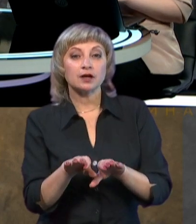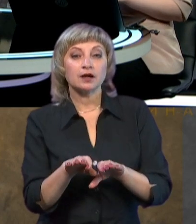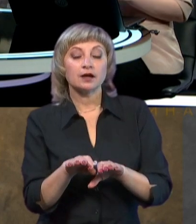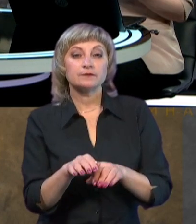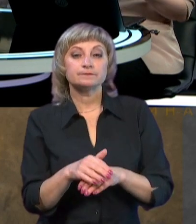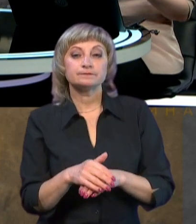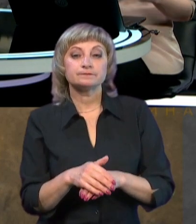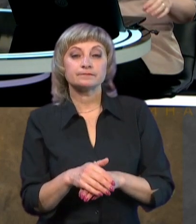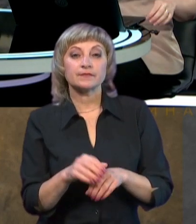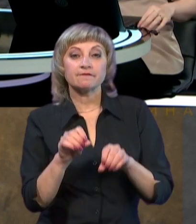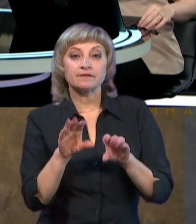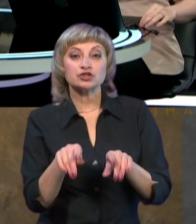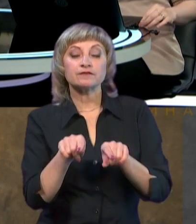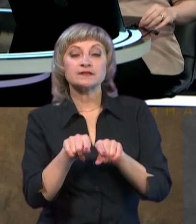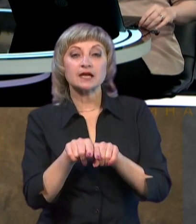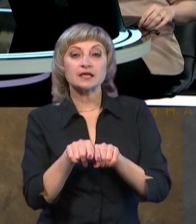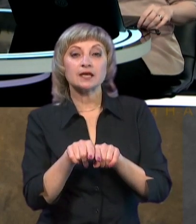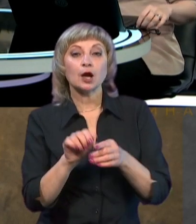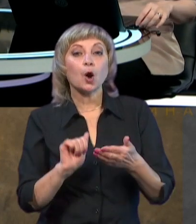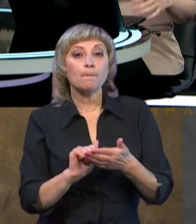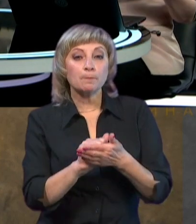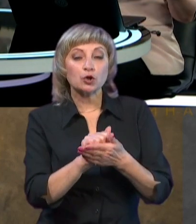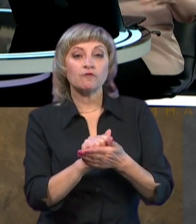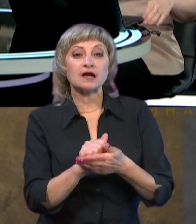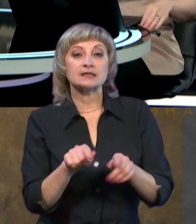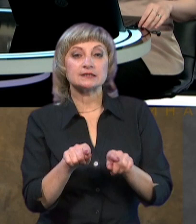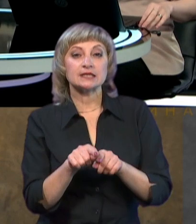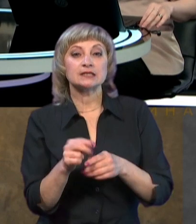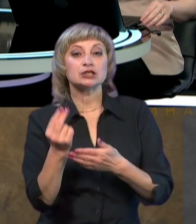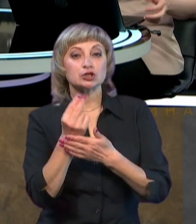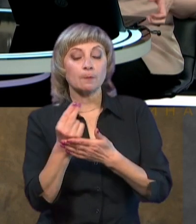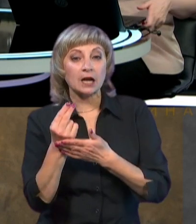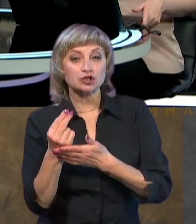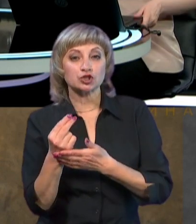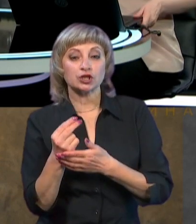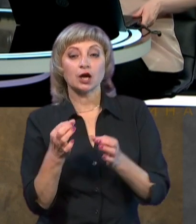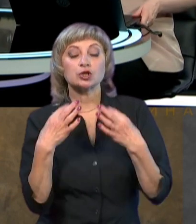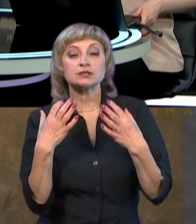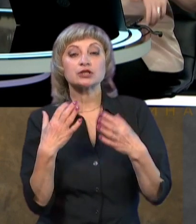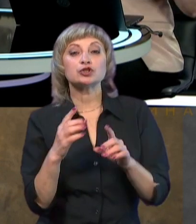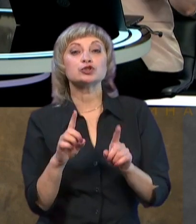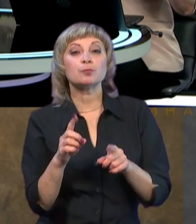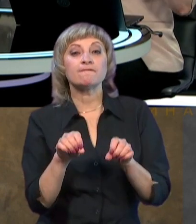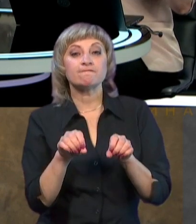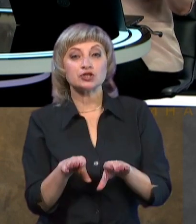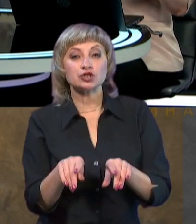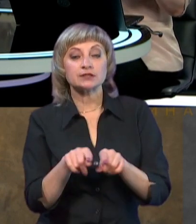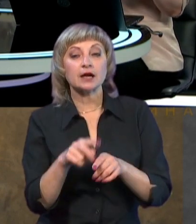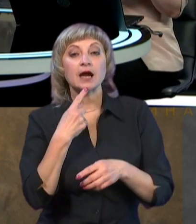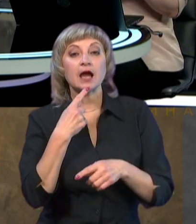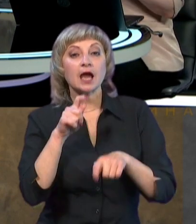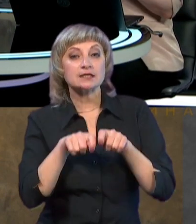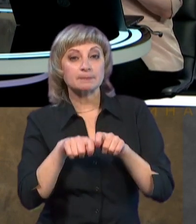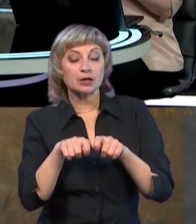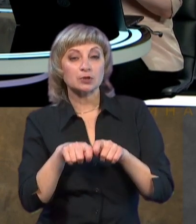вирішили ну, от, такі опублікувати зображення. Розкажіть, чому вирішили так